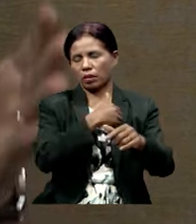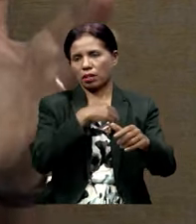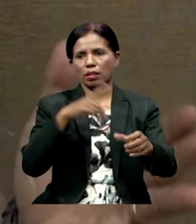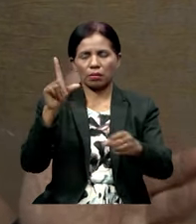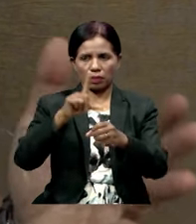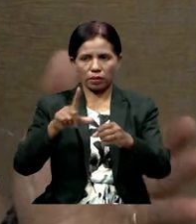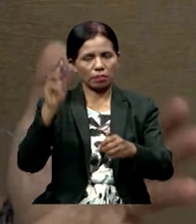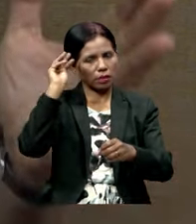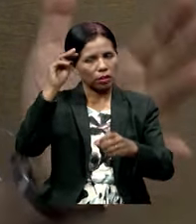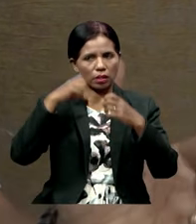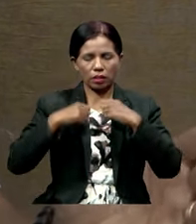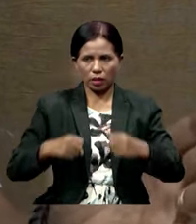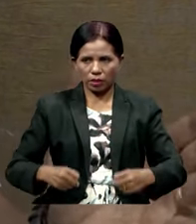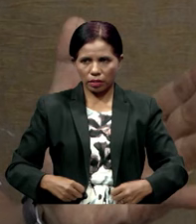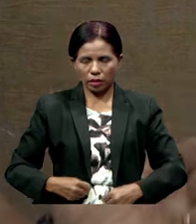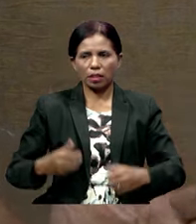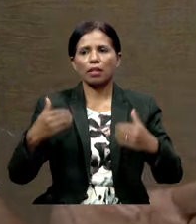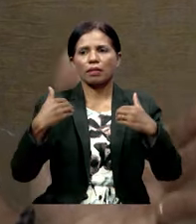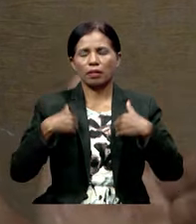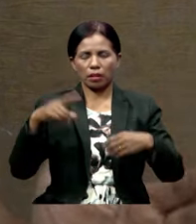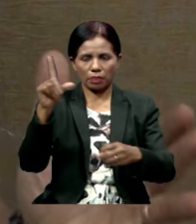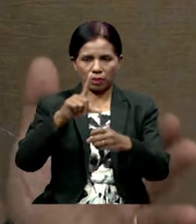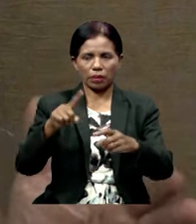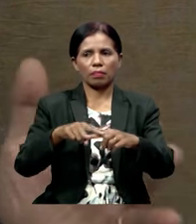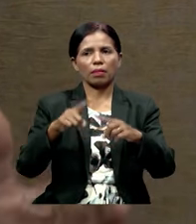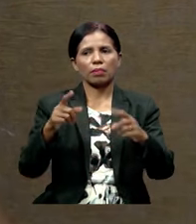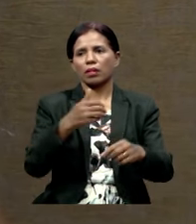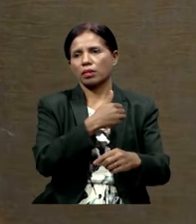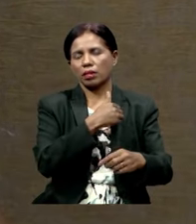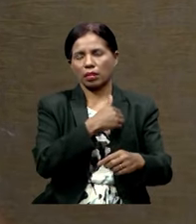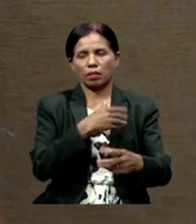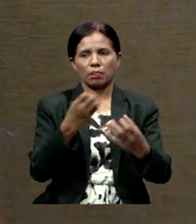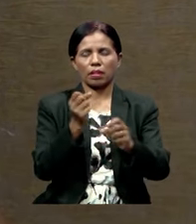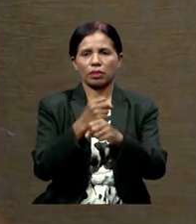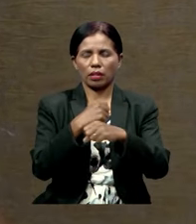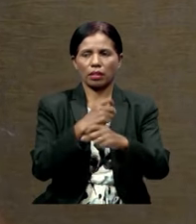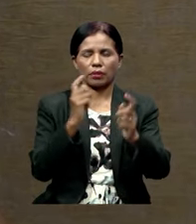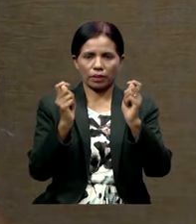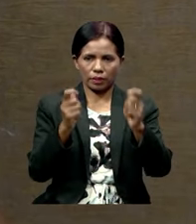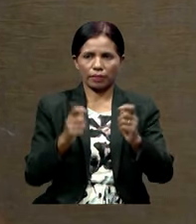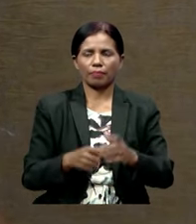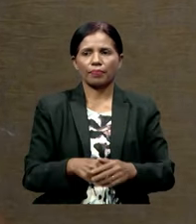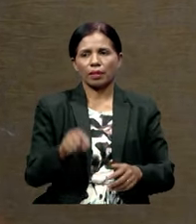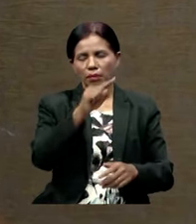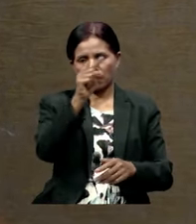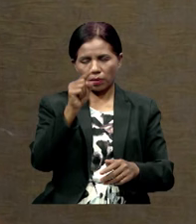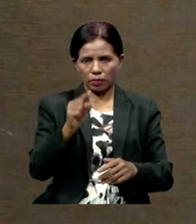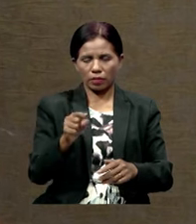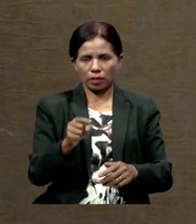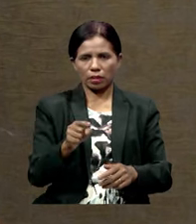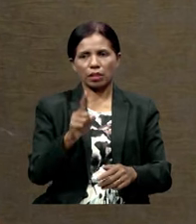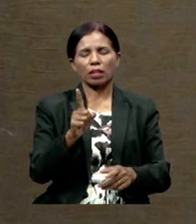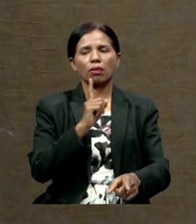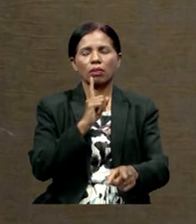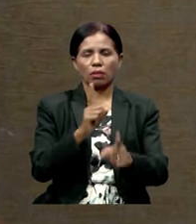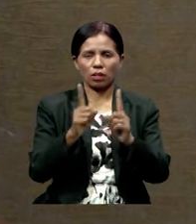ni Ministerio de Saúde aten kata ki halu ni laboratorio me sidau kun aton hal test tamen de mande pregunta ni ni kole los